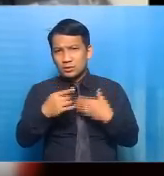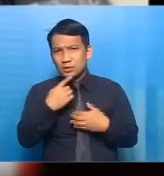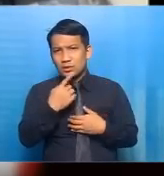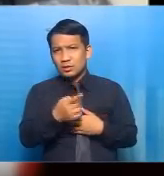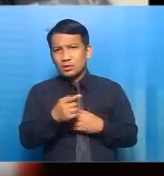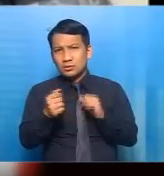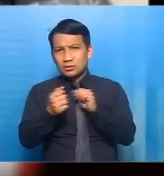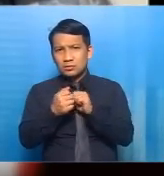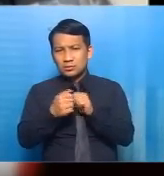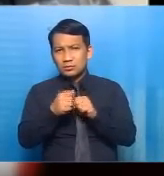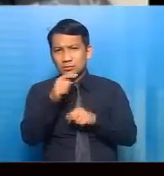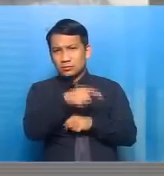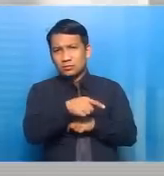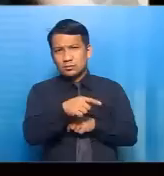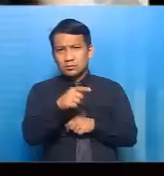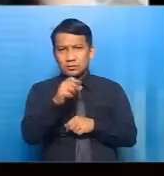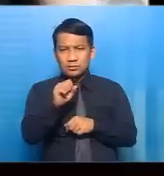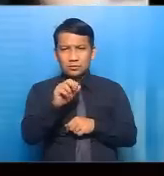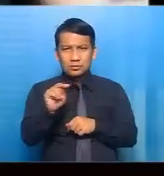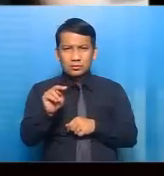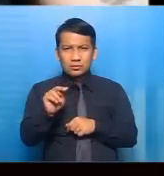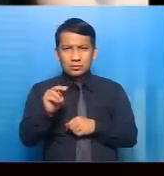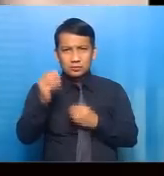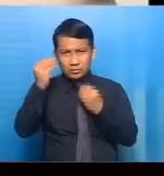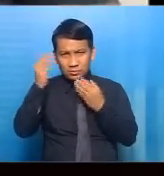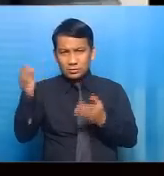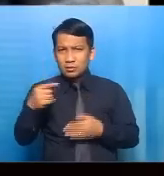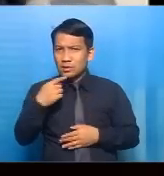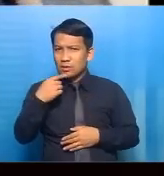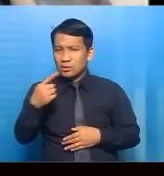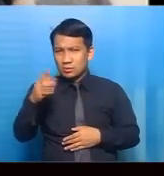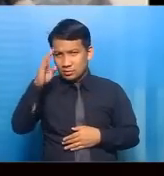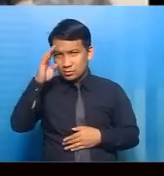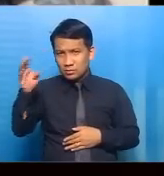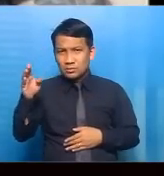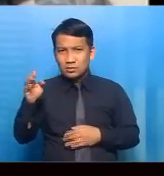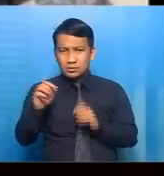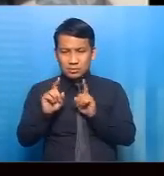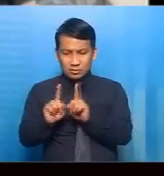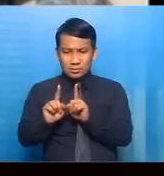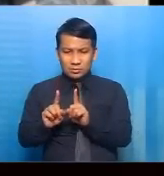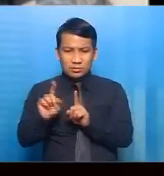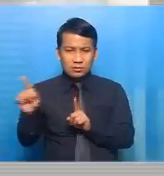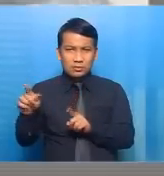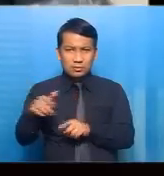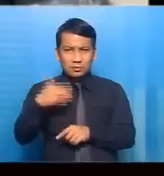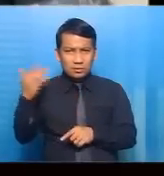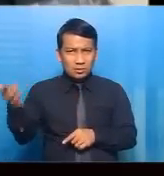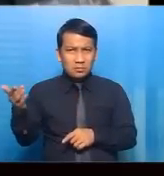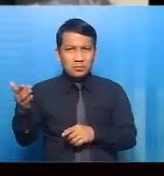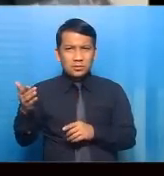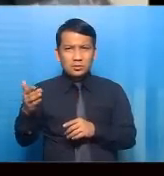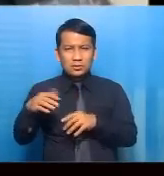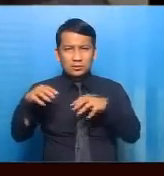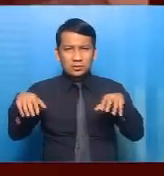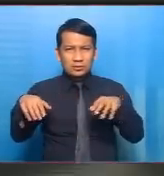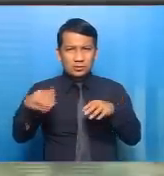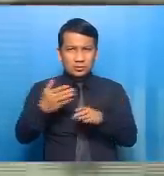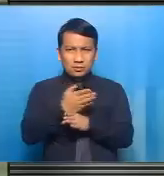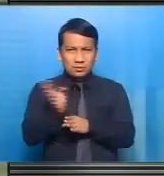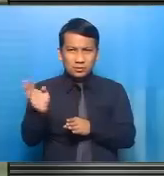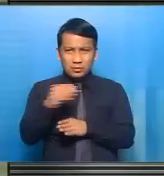na mga kasamahan niya doon sa San Nicolas. Ang pinagsabihan, pinagpaalaman niya, yung kabady niya doon sa kabilang pad. May ikot-ikot na